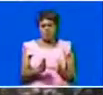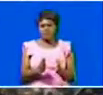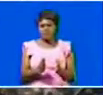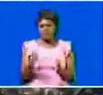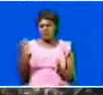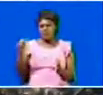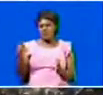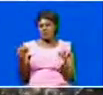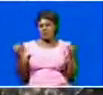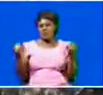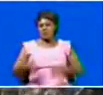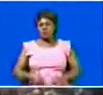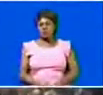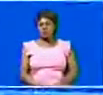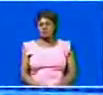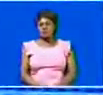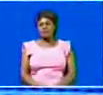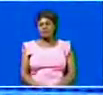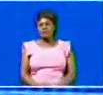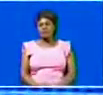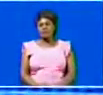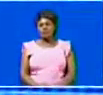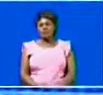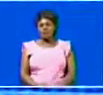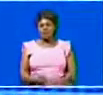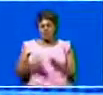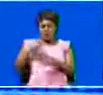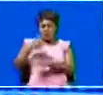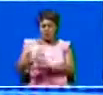KTN News. Zaidi ya wakazi 1000